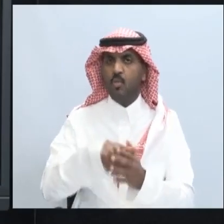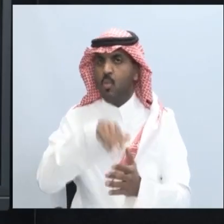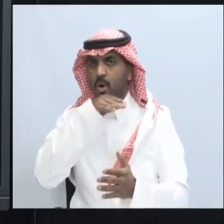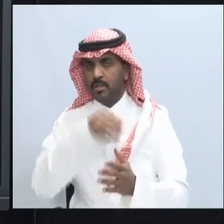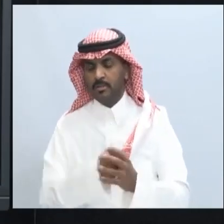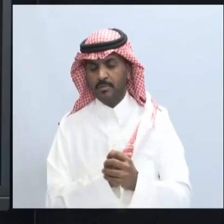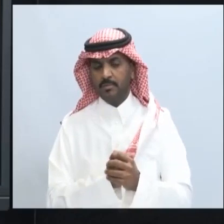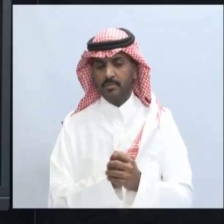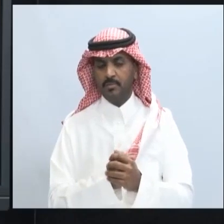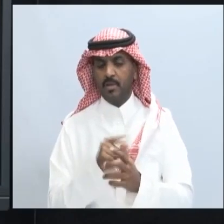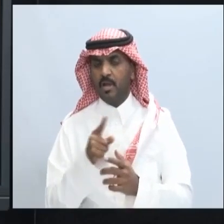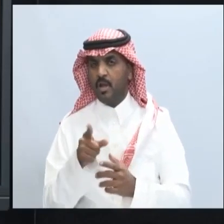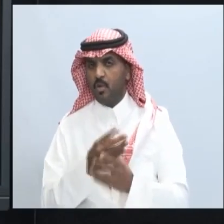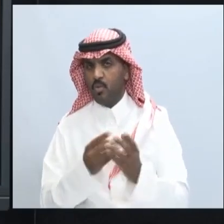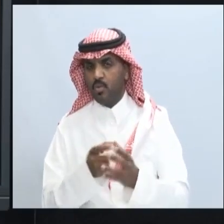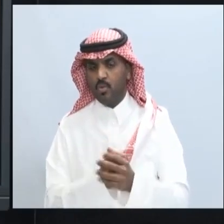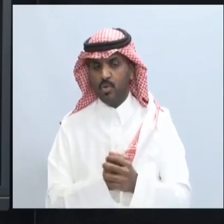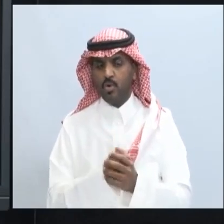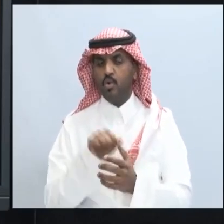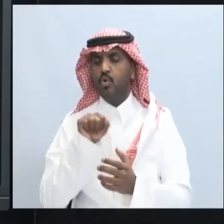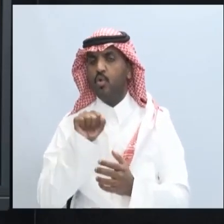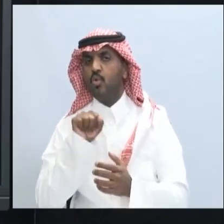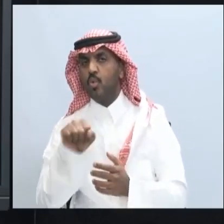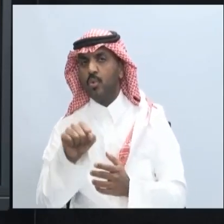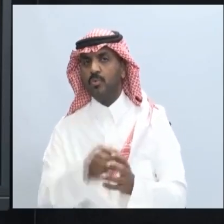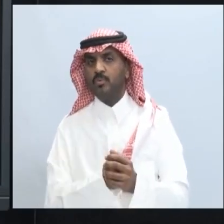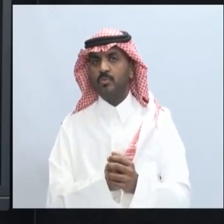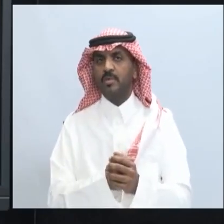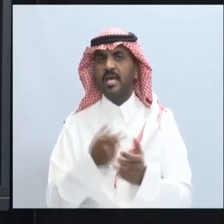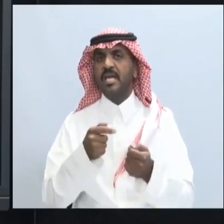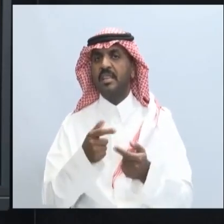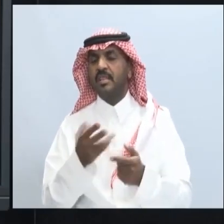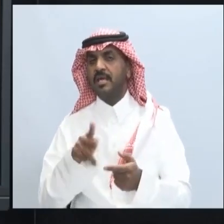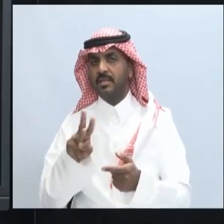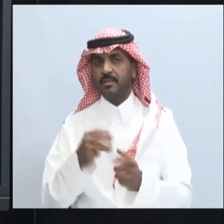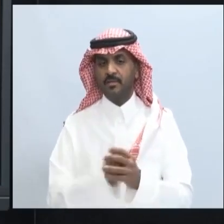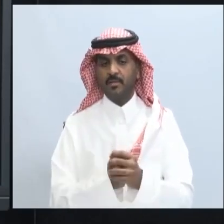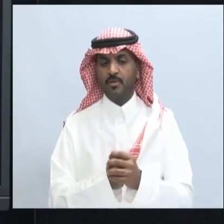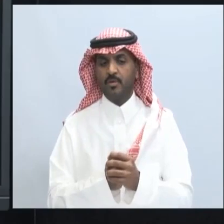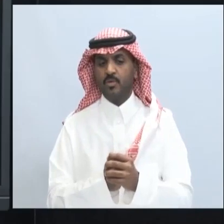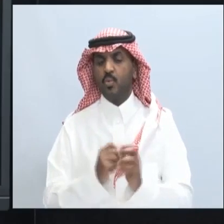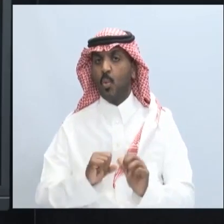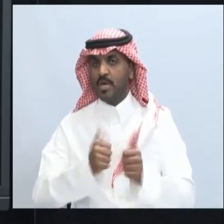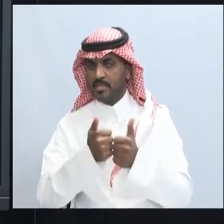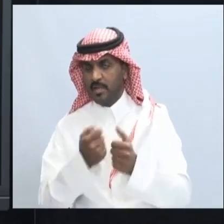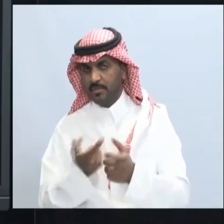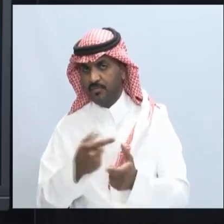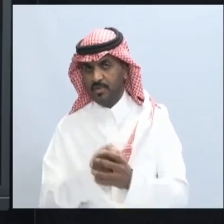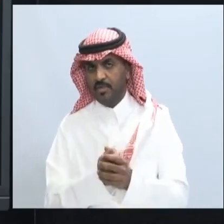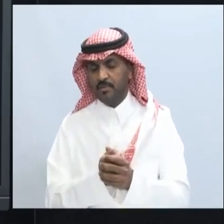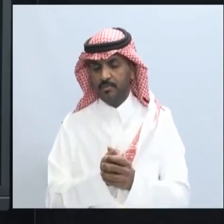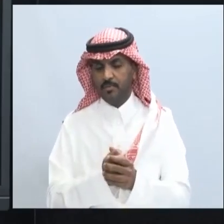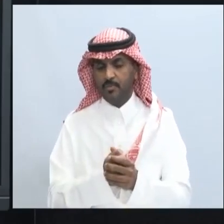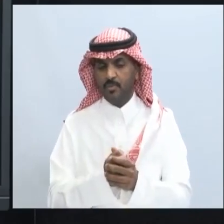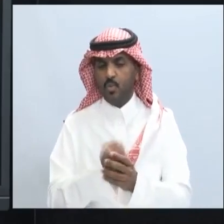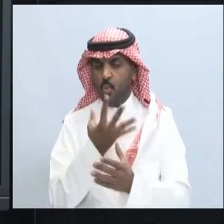فان فان له فان له حقوق في ذلك الارث ويستحقه في حال وفا في